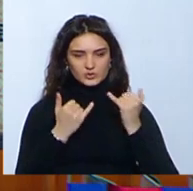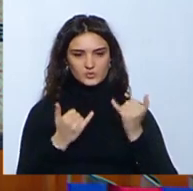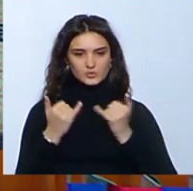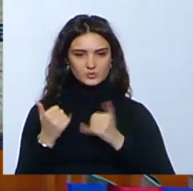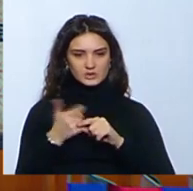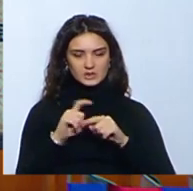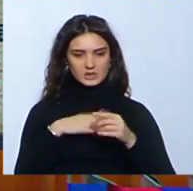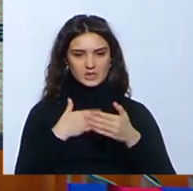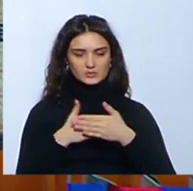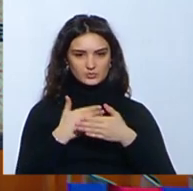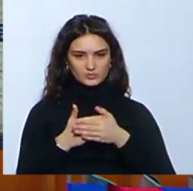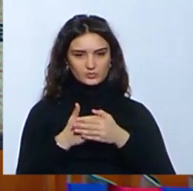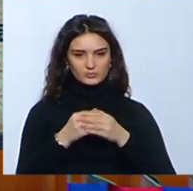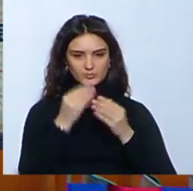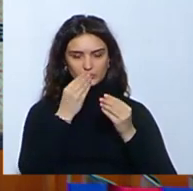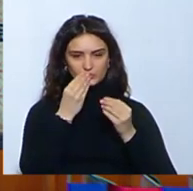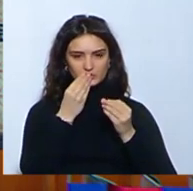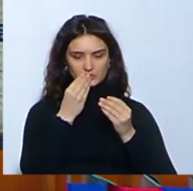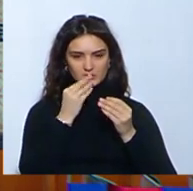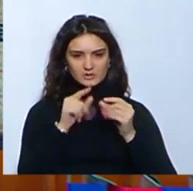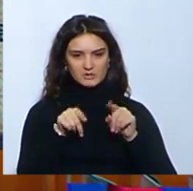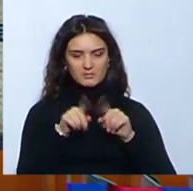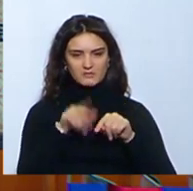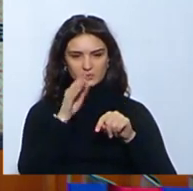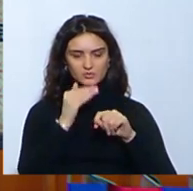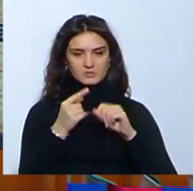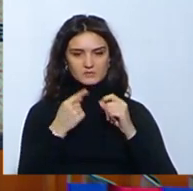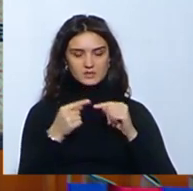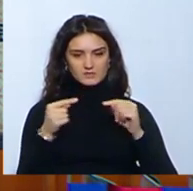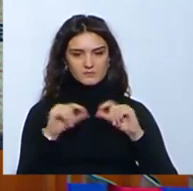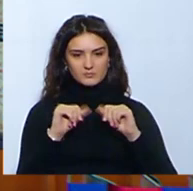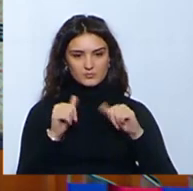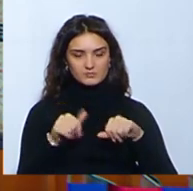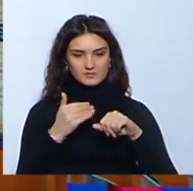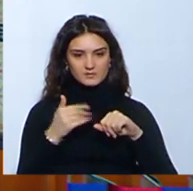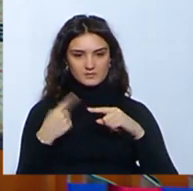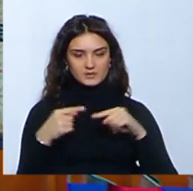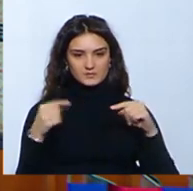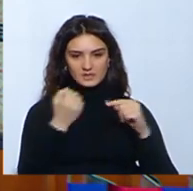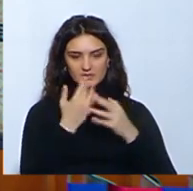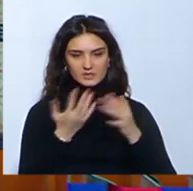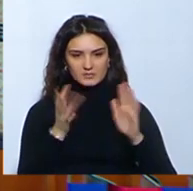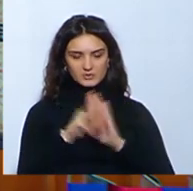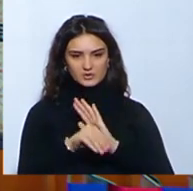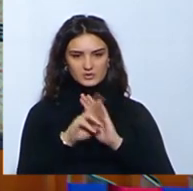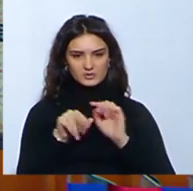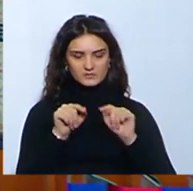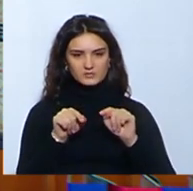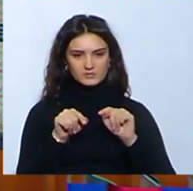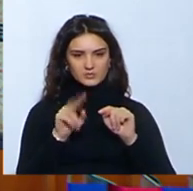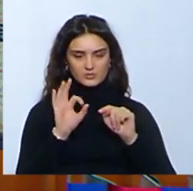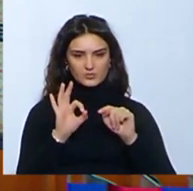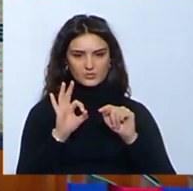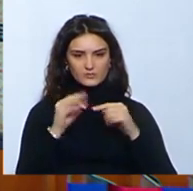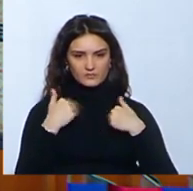ახლა ძალიან აქტუალური პროდუქტია. ამავე დროს მისი სხვადასხვა ფორმა, სხვადასხვა ნივთიერება შეიცავს. შეიცავს U